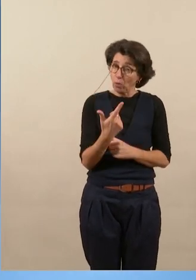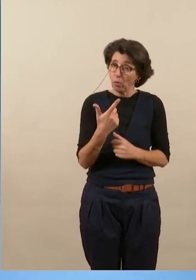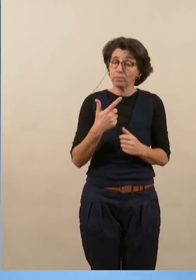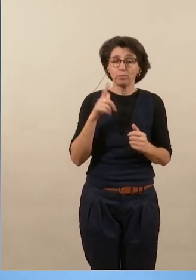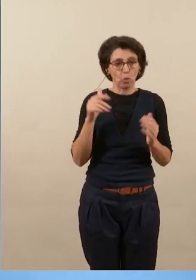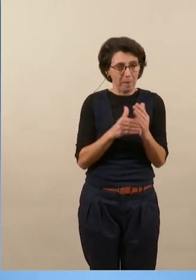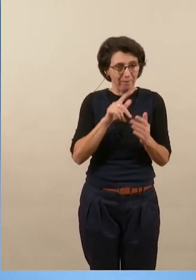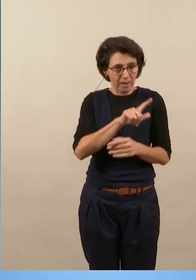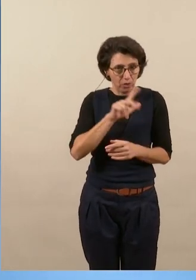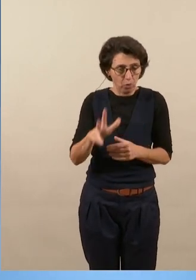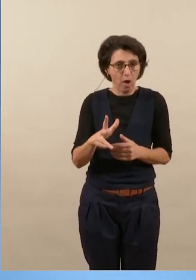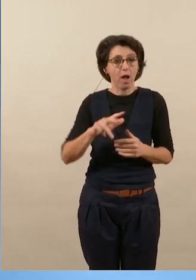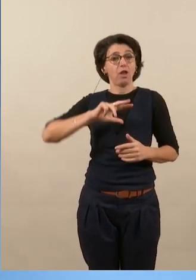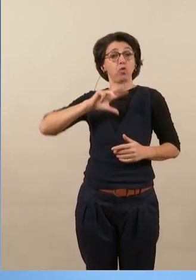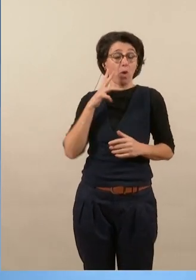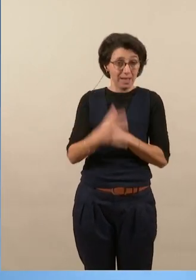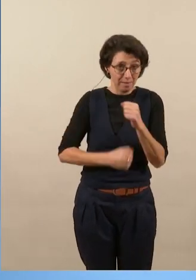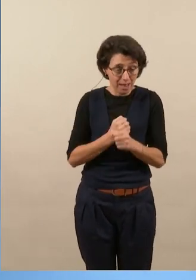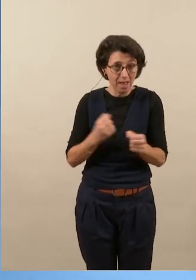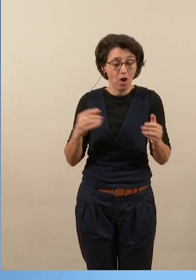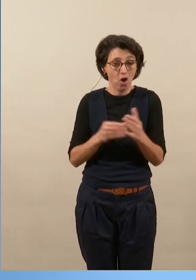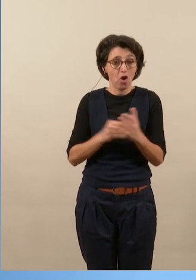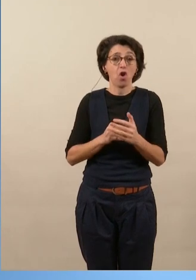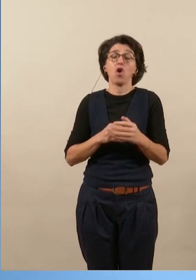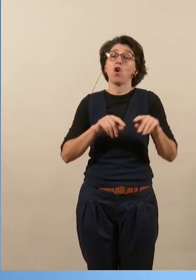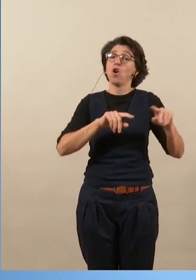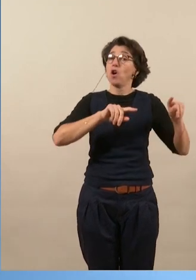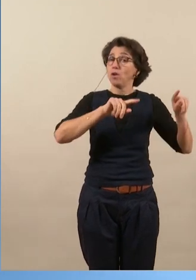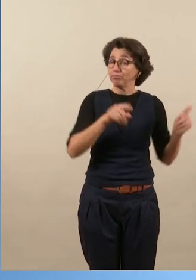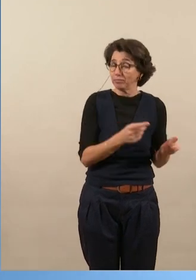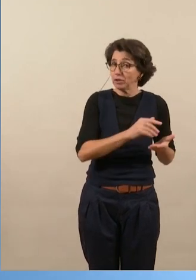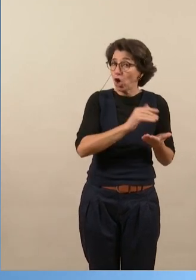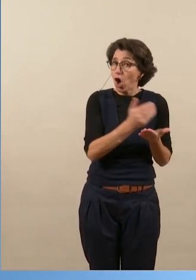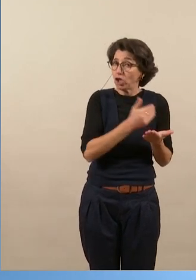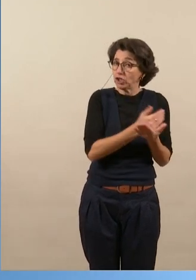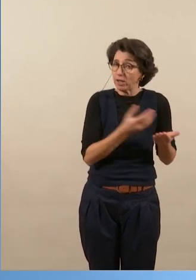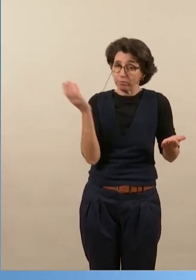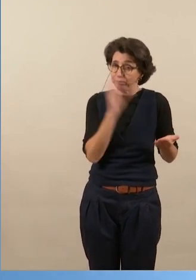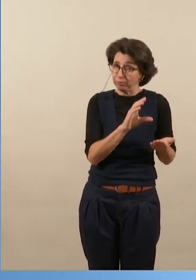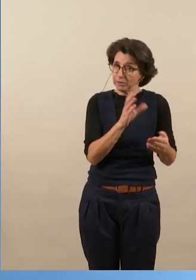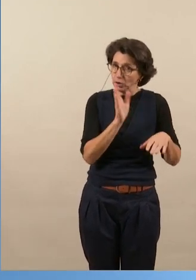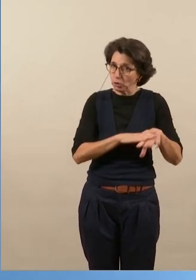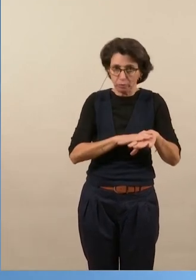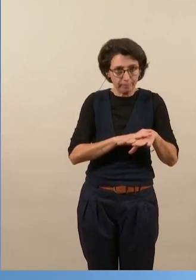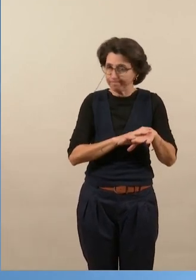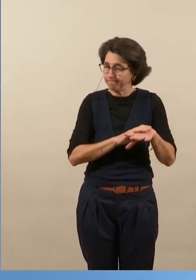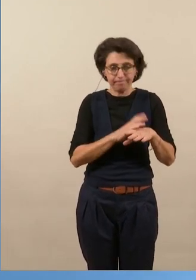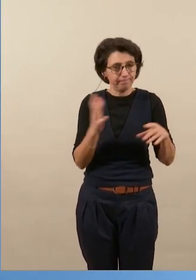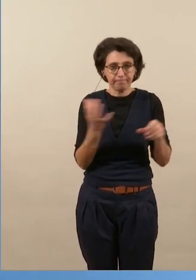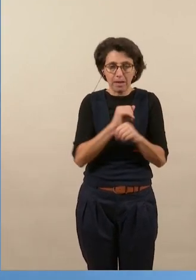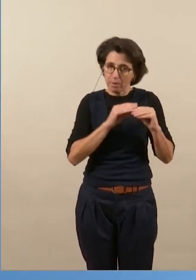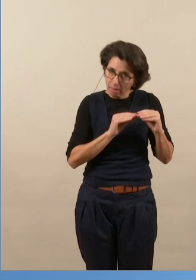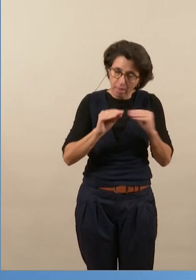session sont inscrites et ne sont pas réalisées amenant la collectivité à ajouter un emprunt d'équilibre de près de 20 millions d'euros au